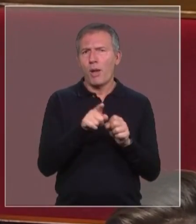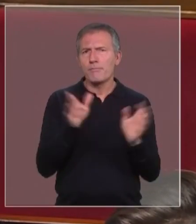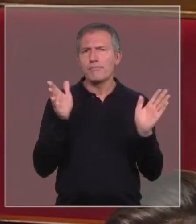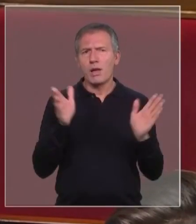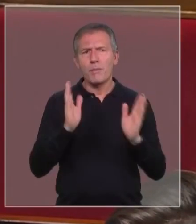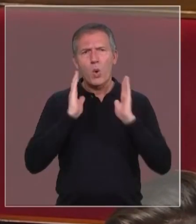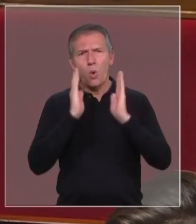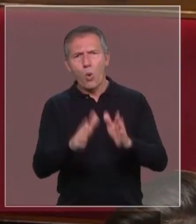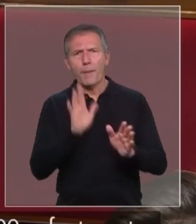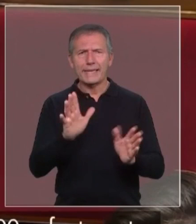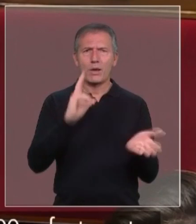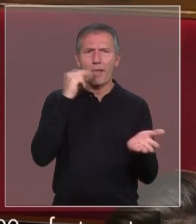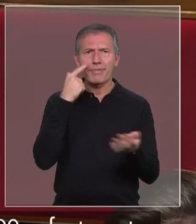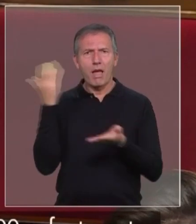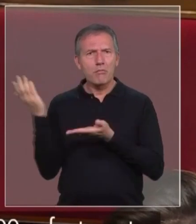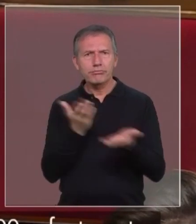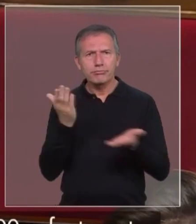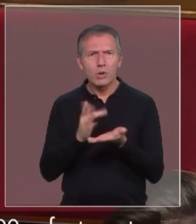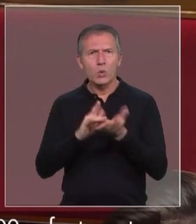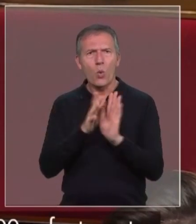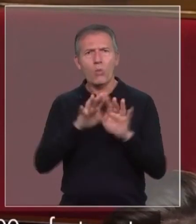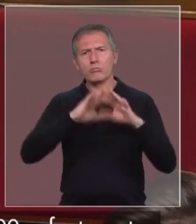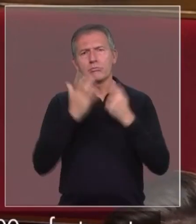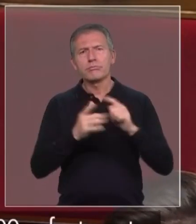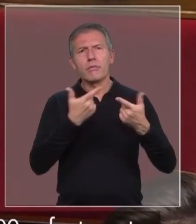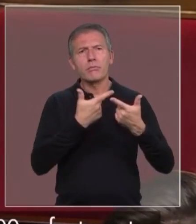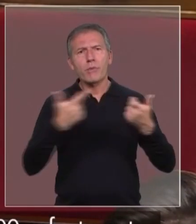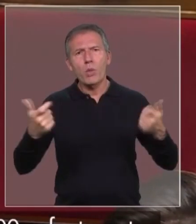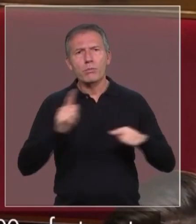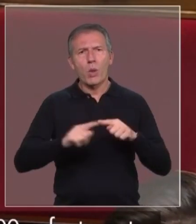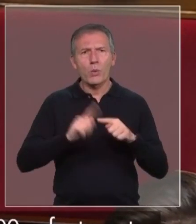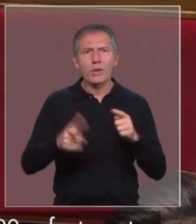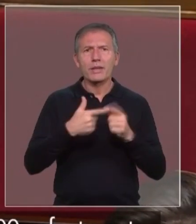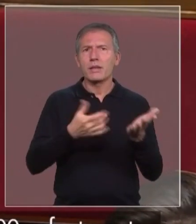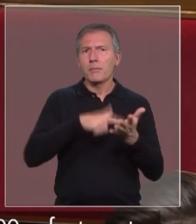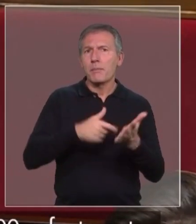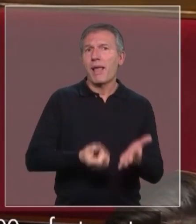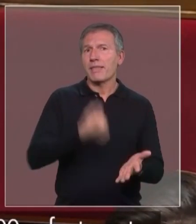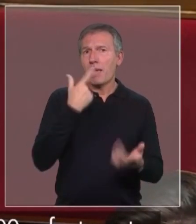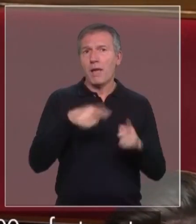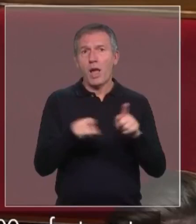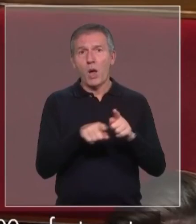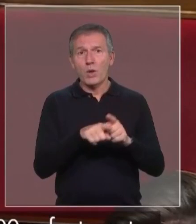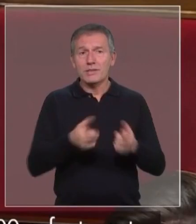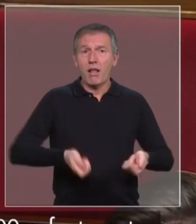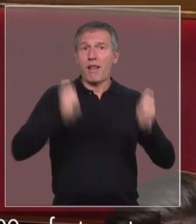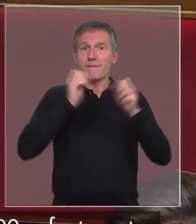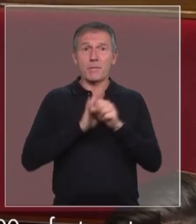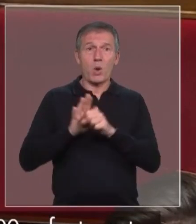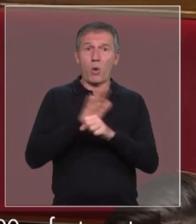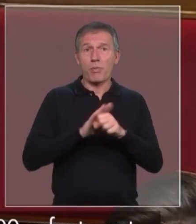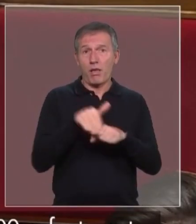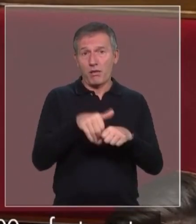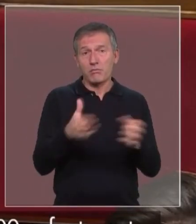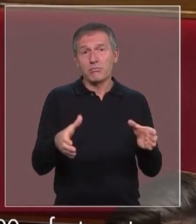humanitaire permettant d'acheminer les produits de première nécessité, dont les médicaments, la levée complète du blocus de la bande